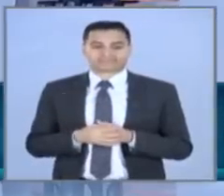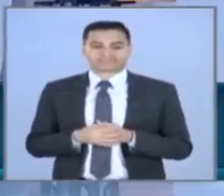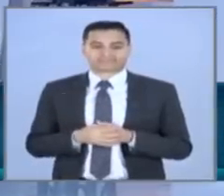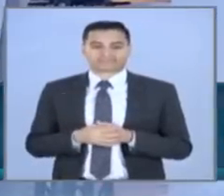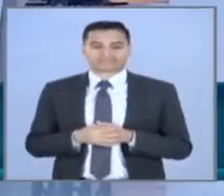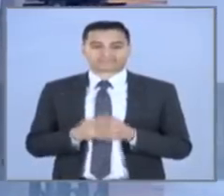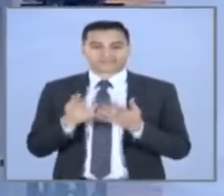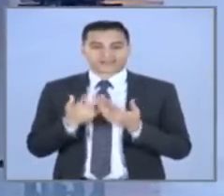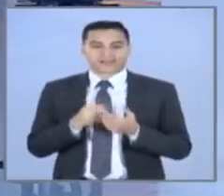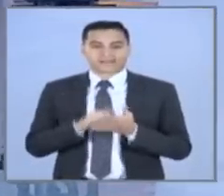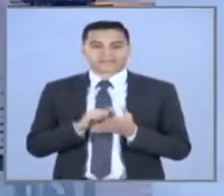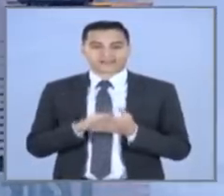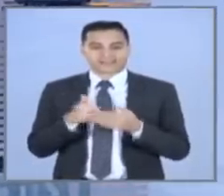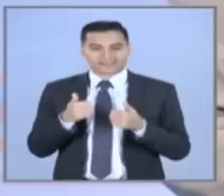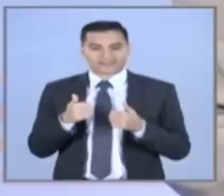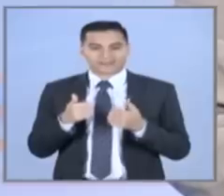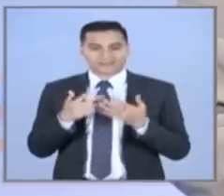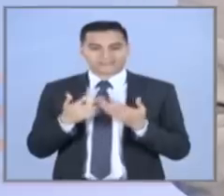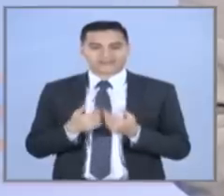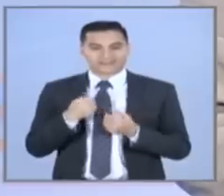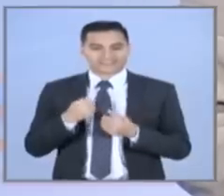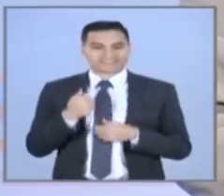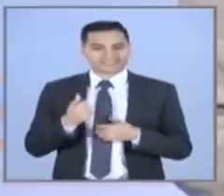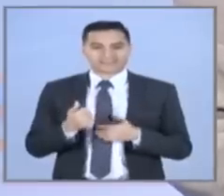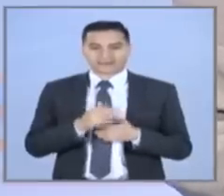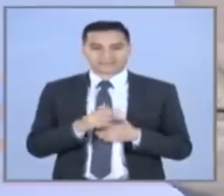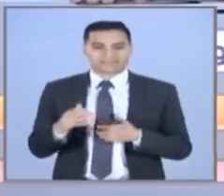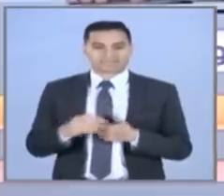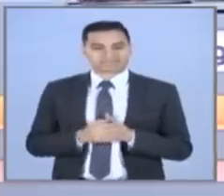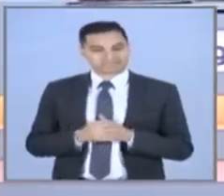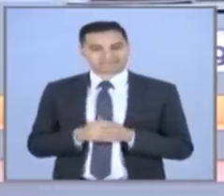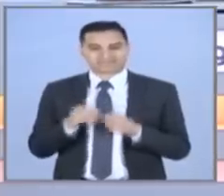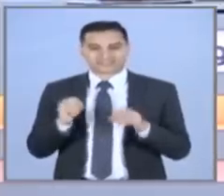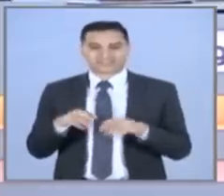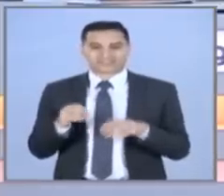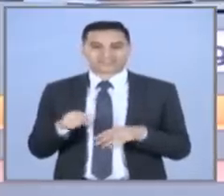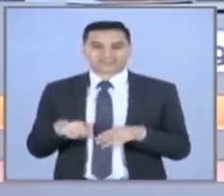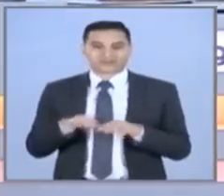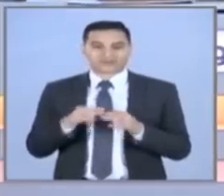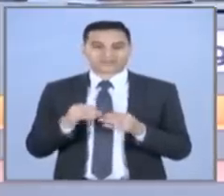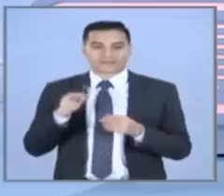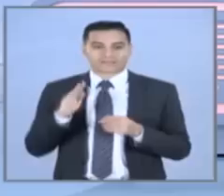حسابات البيت في أمان يا دكتور. تمام تمام. في أمان، في أمان يعني. النتيجة عائلة